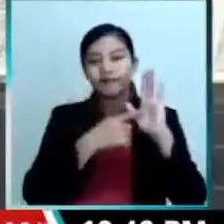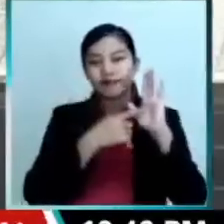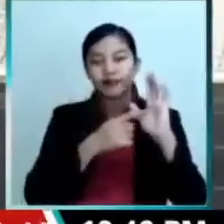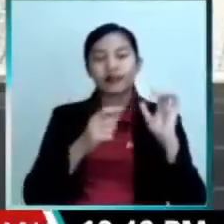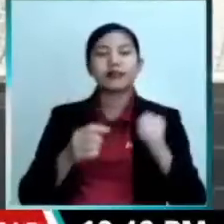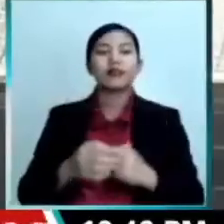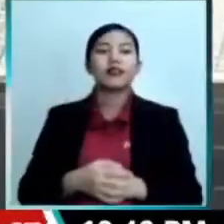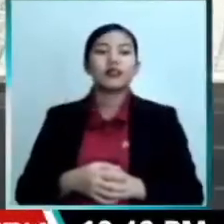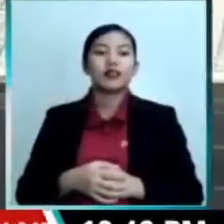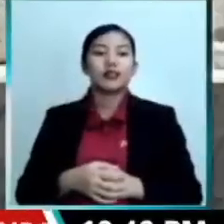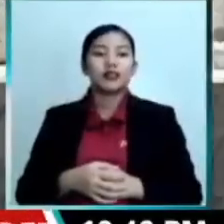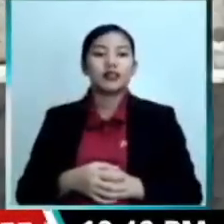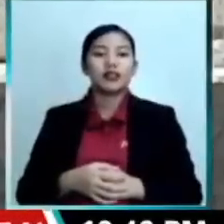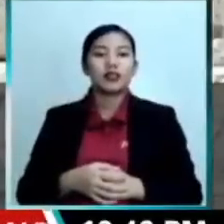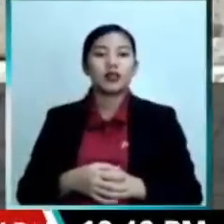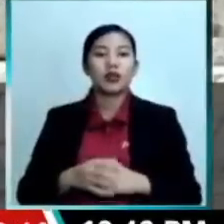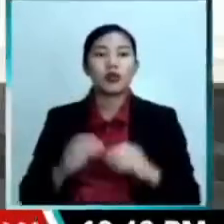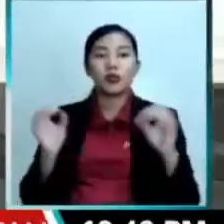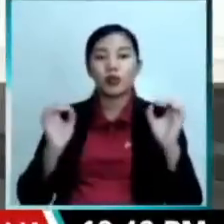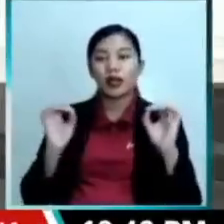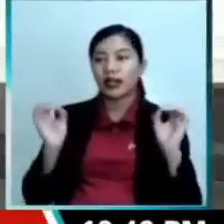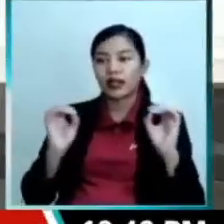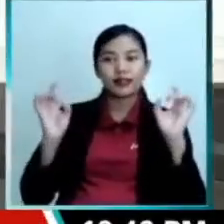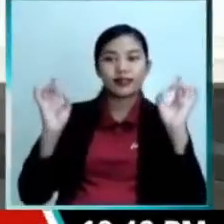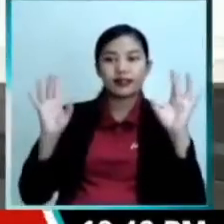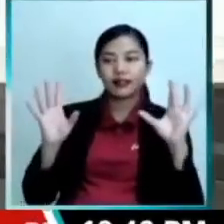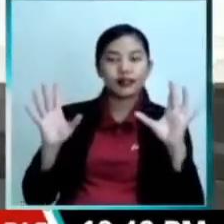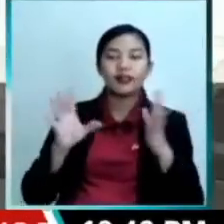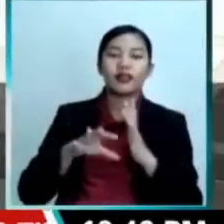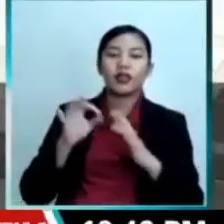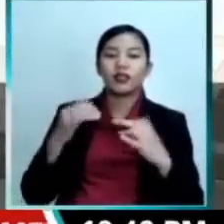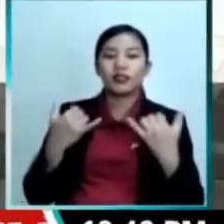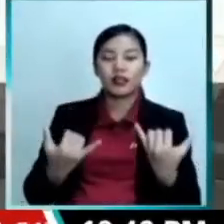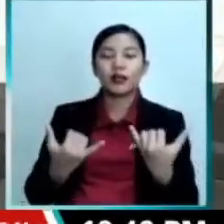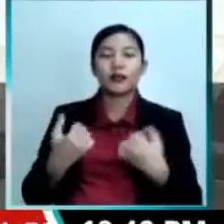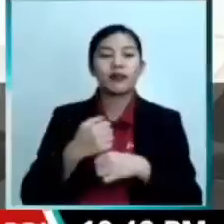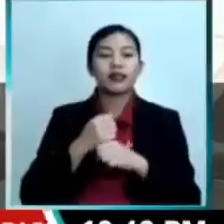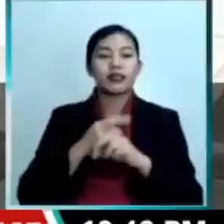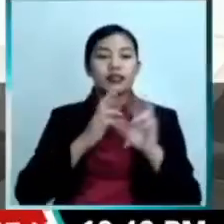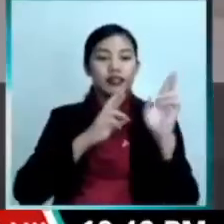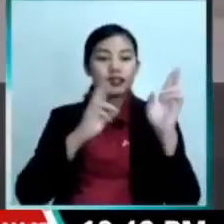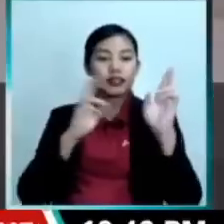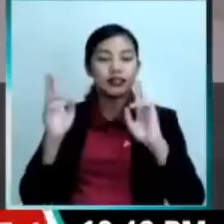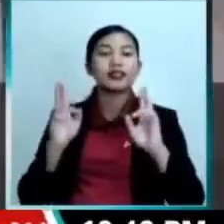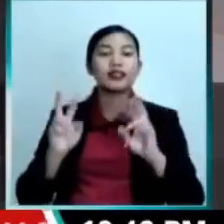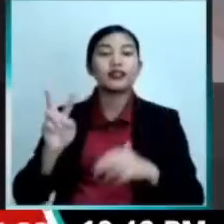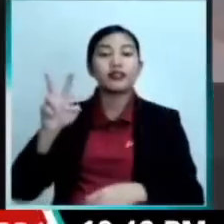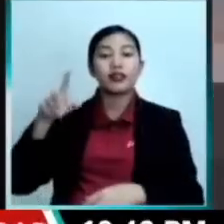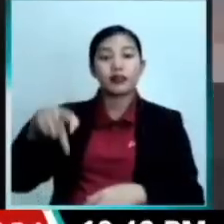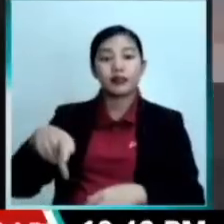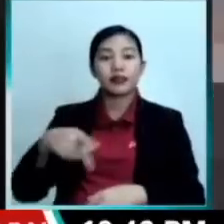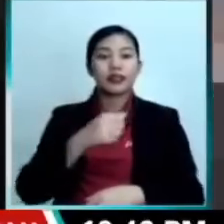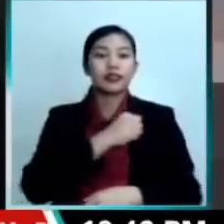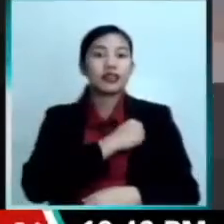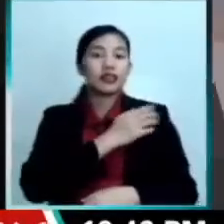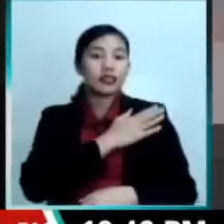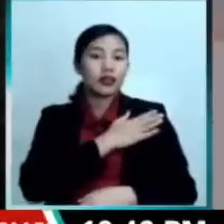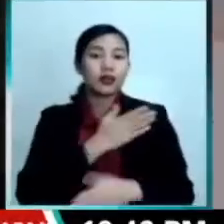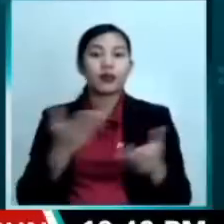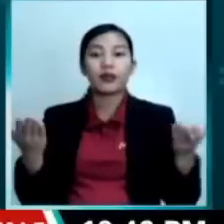silang natutukoy na anumang banta sa ngayon. Pinaghahandaan din nila ang inaugurasyon ni Vice President-elect Sara Duterte sa Davao sa